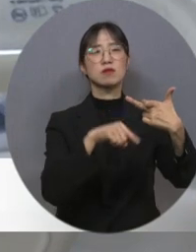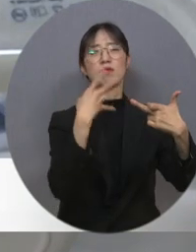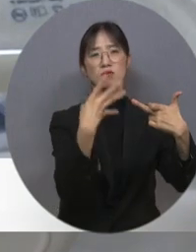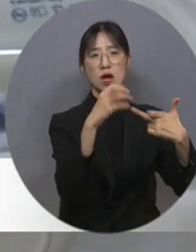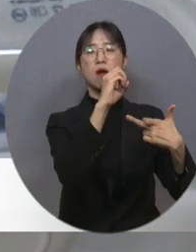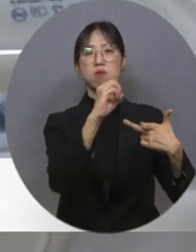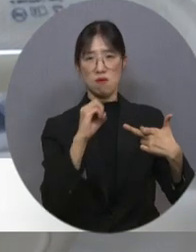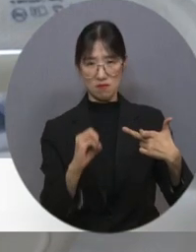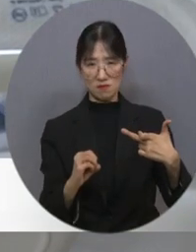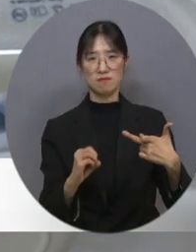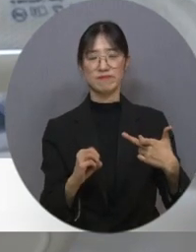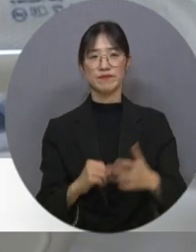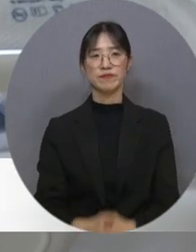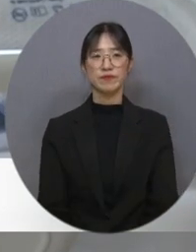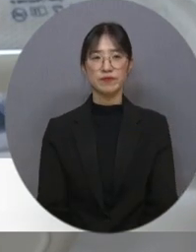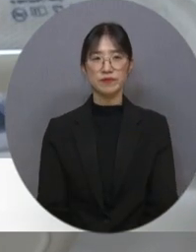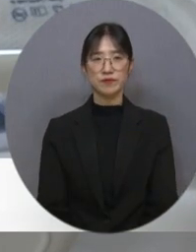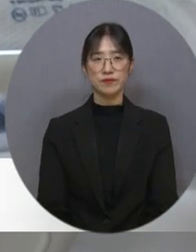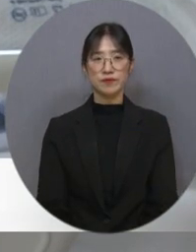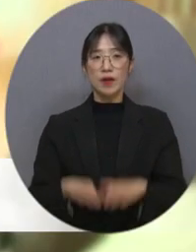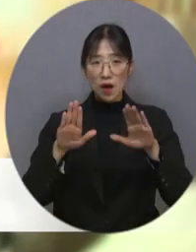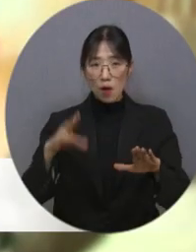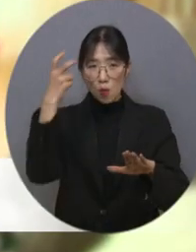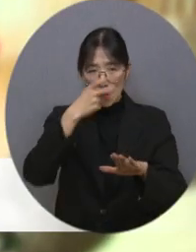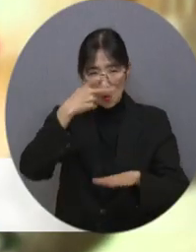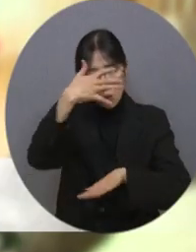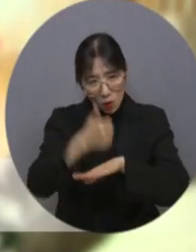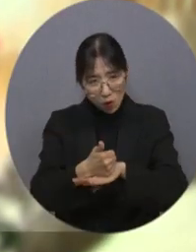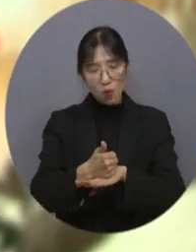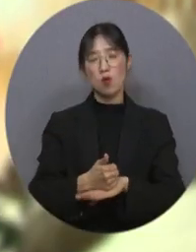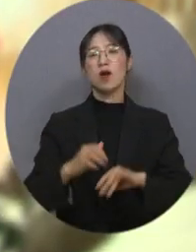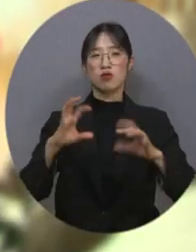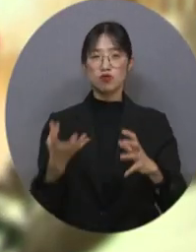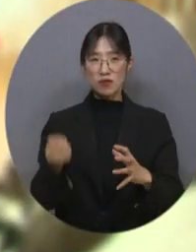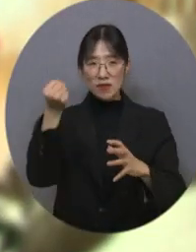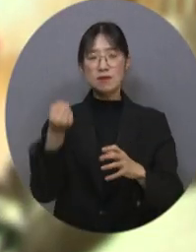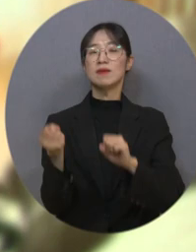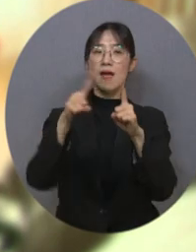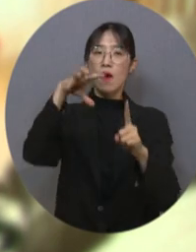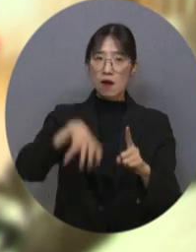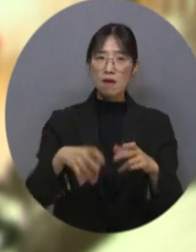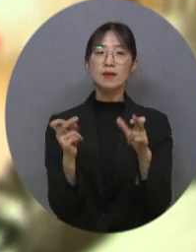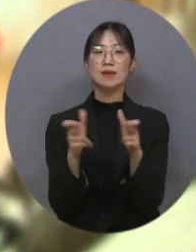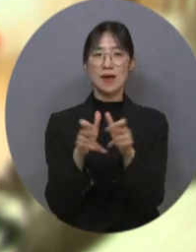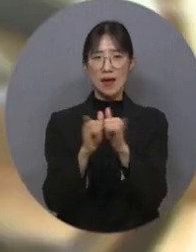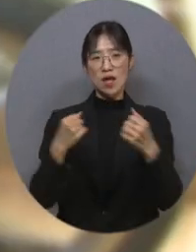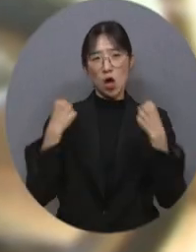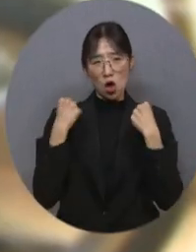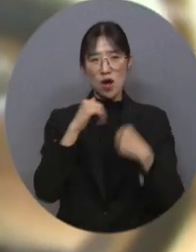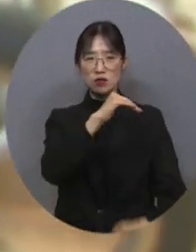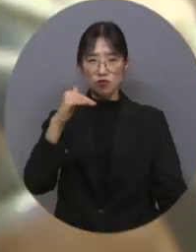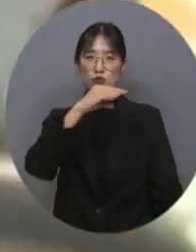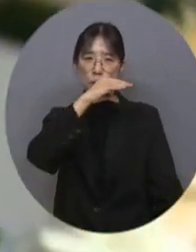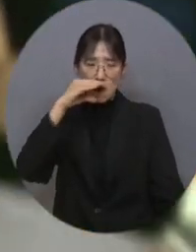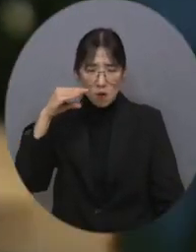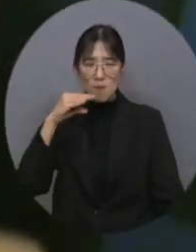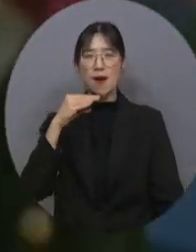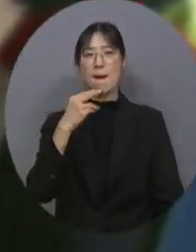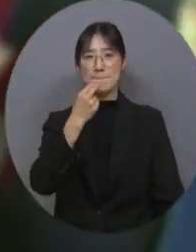차지하는 것으로 조사됐습니다. 이번 조사에 대해 국립재활원은 장애인의 건강 수준을 올바르게